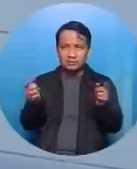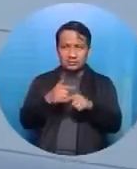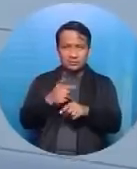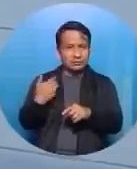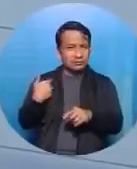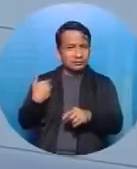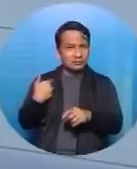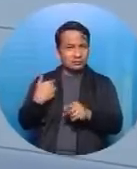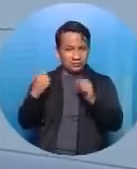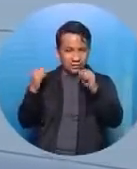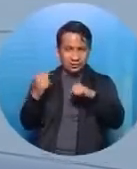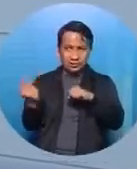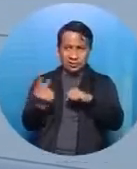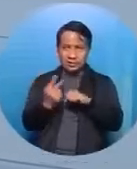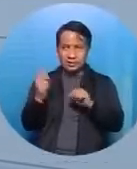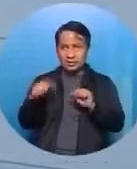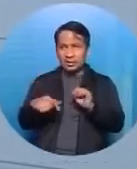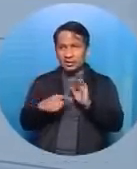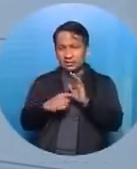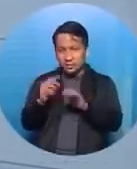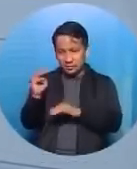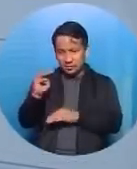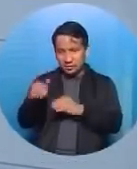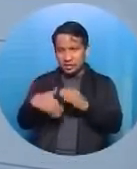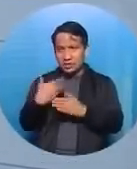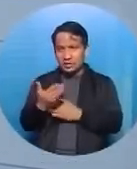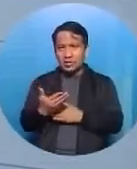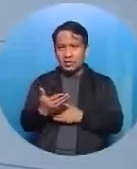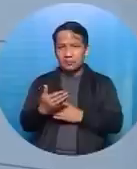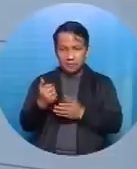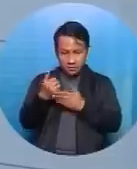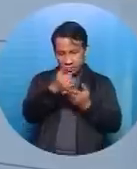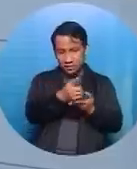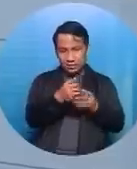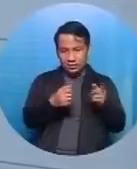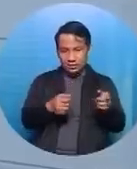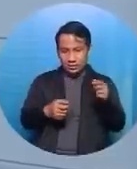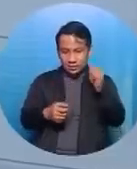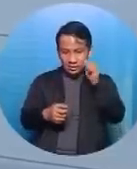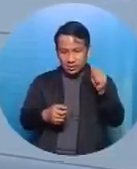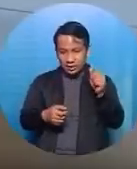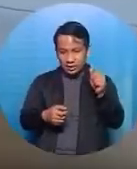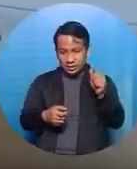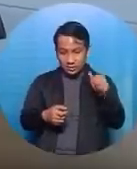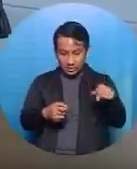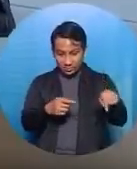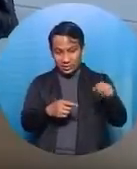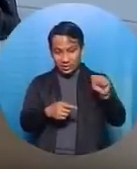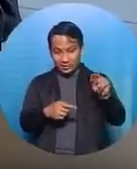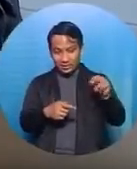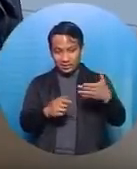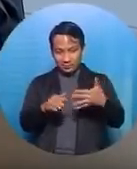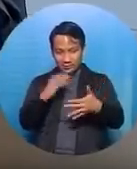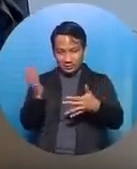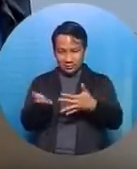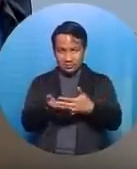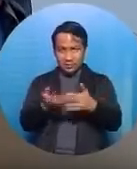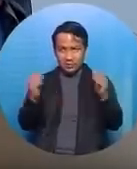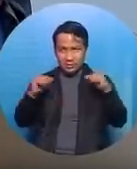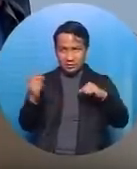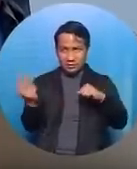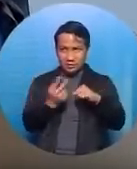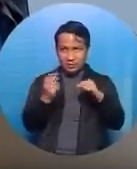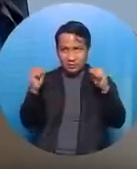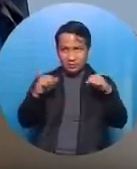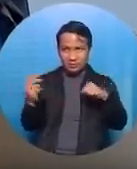At kapag hindi kayo nagkasundo by Monday, then tutulungan po namin to si Ma'am Annalyn na makapagsampa ng kaso laban po sa inyo